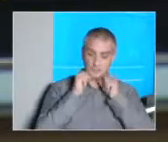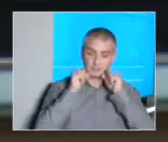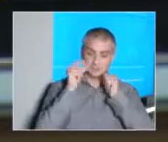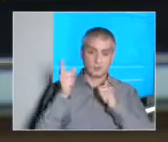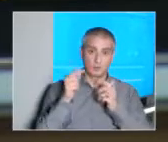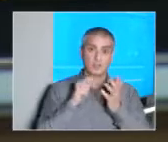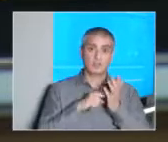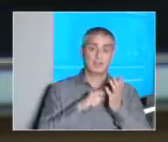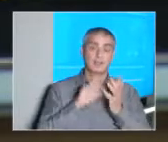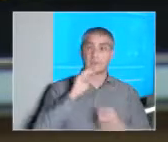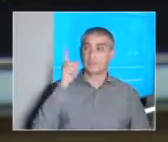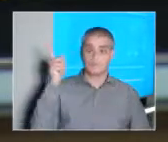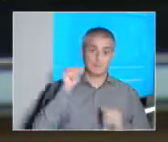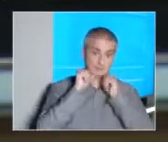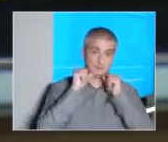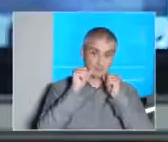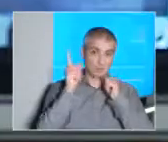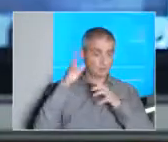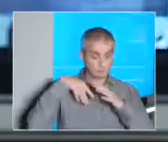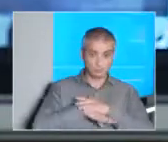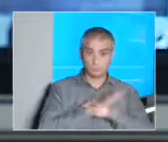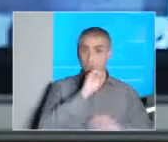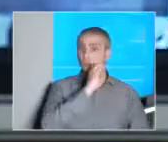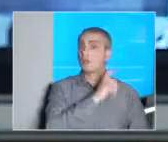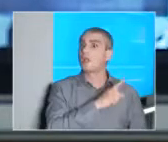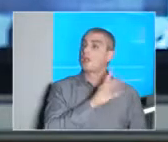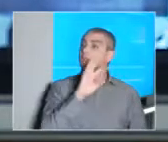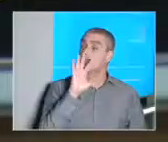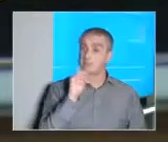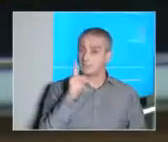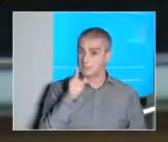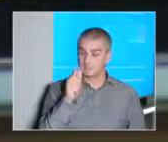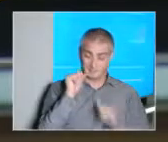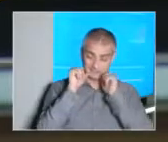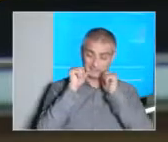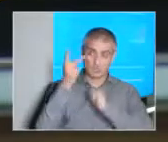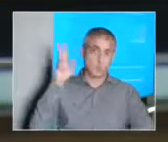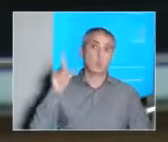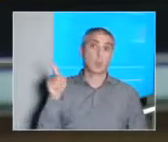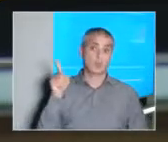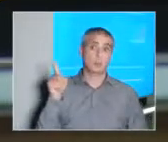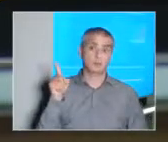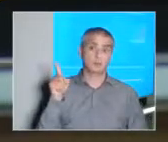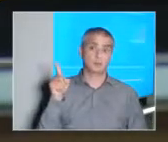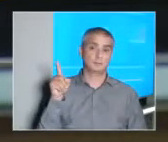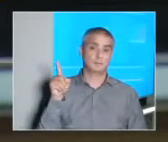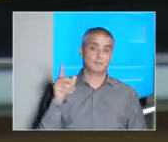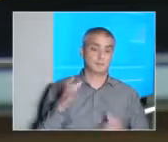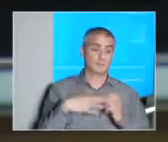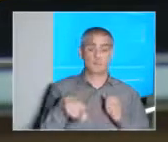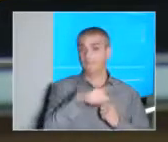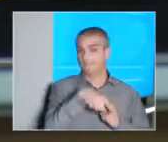תצעקו. ככל והם יצעקו יותר. זה שכפוף למשה כחלון. ככל והם יצעקו יותר.